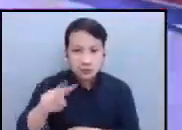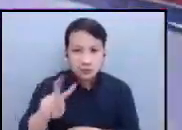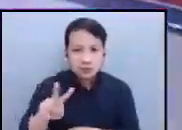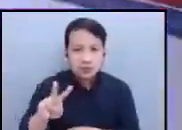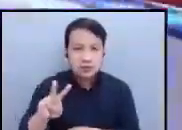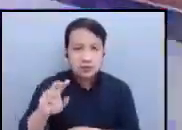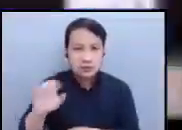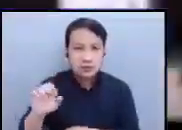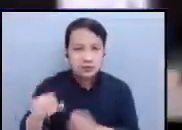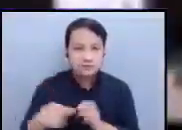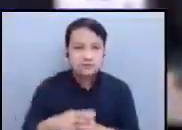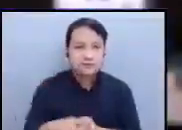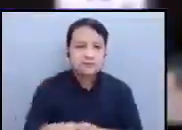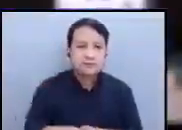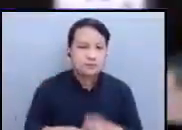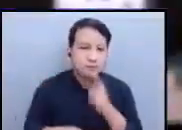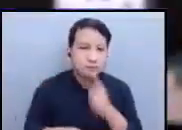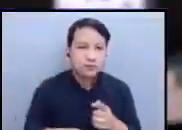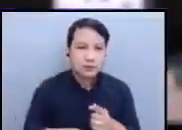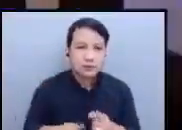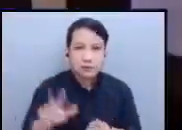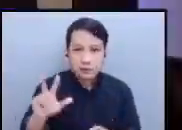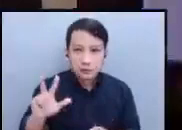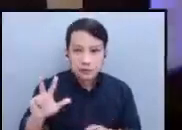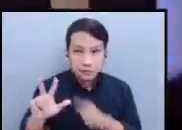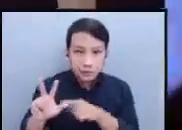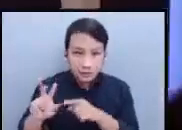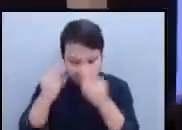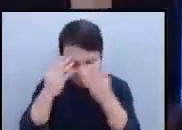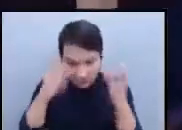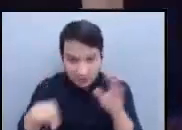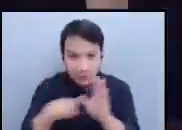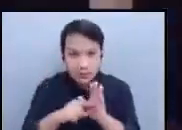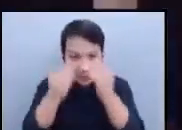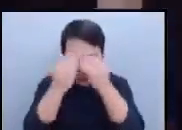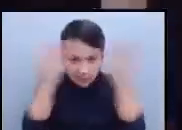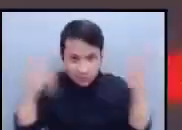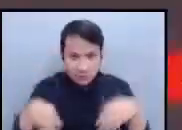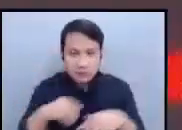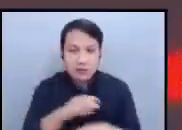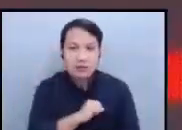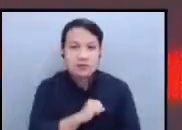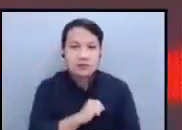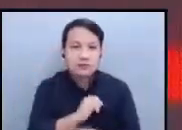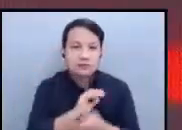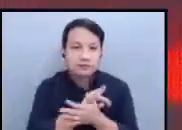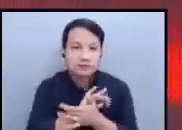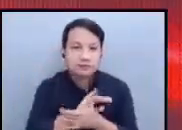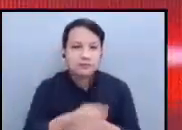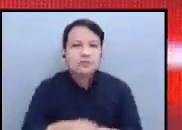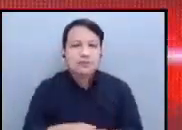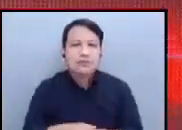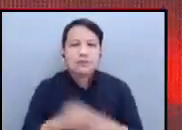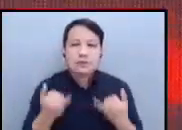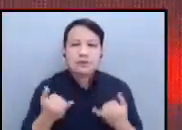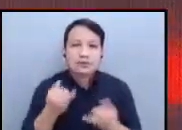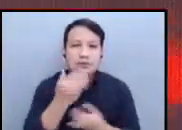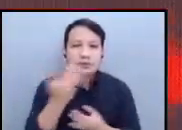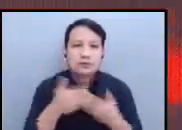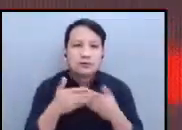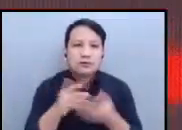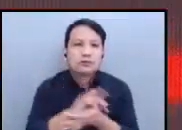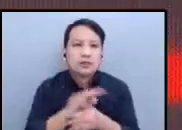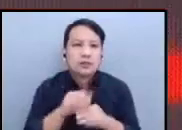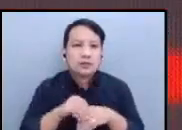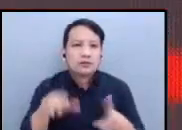ang Universal Healthcare Act, lalo na't patuloy ang laban ng bansa sa COVID-19 pandemic. This pandemic exacerbated or exposed